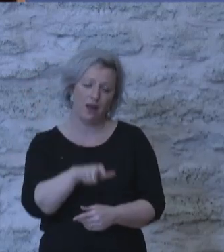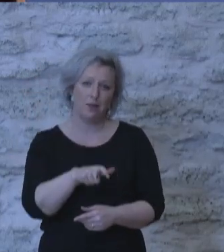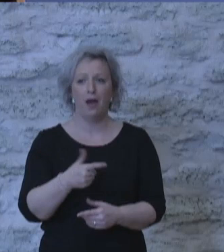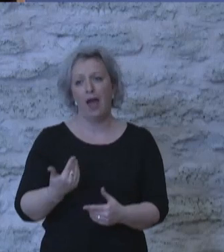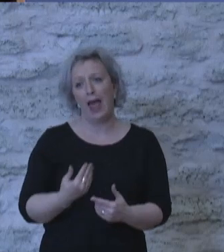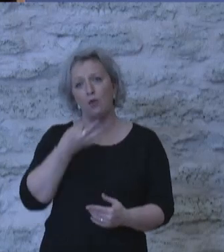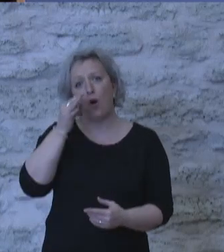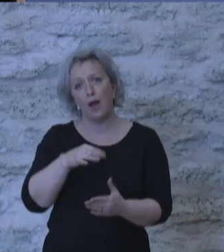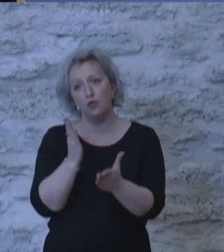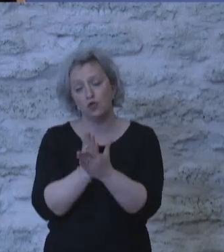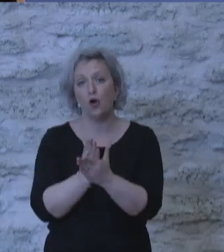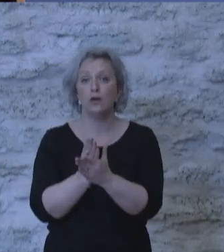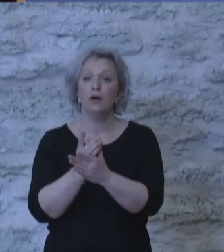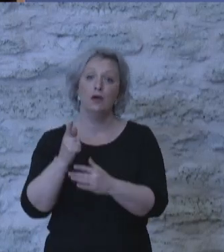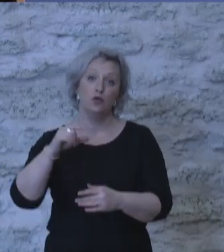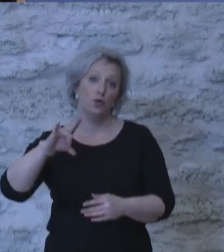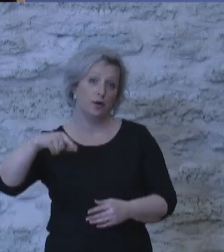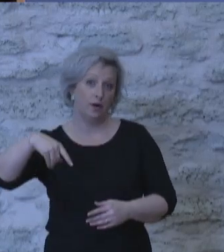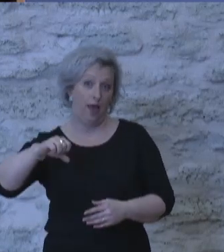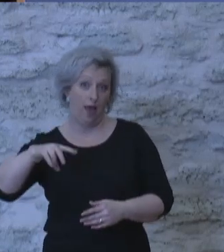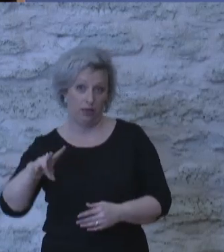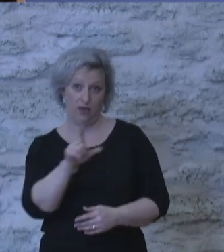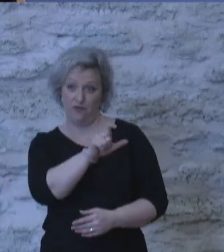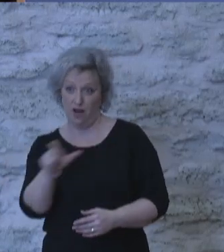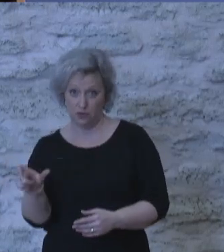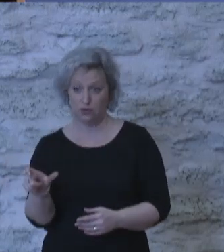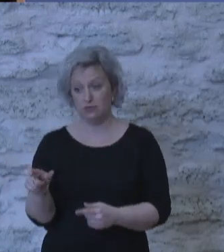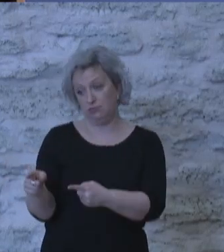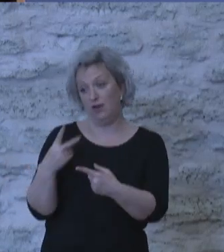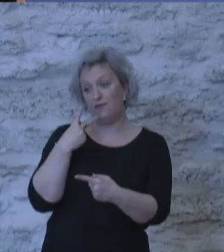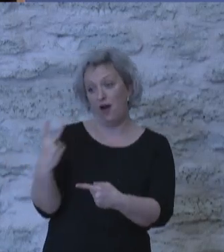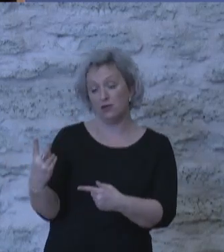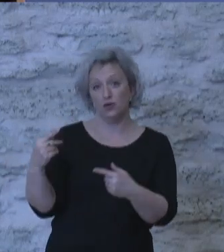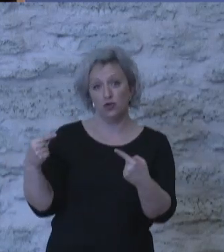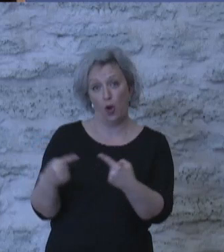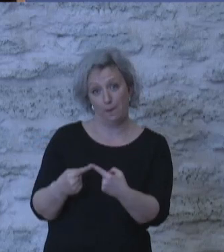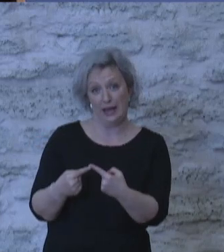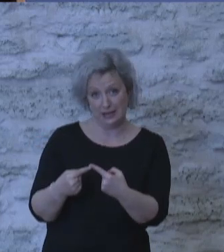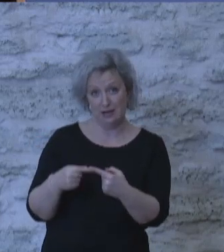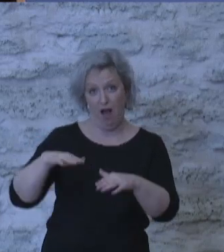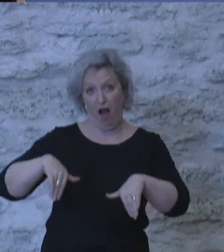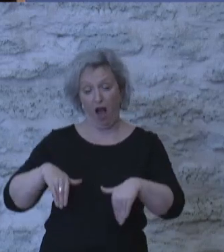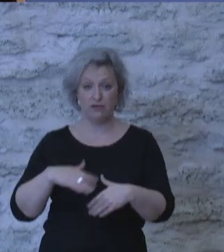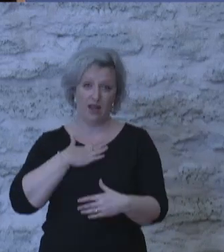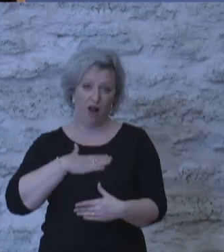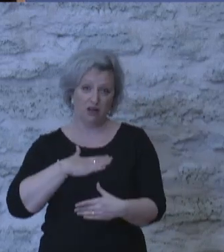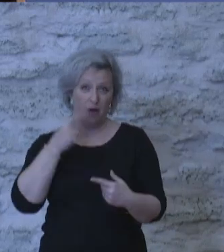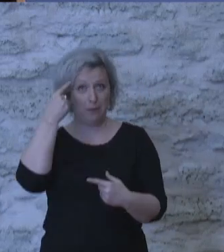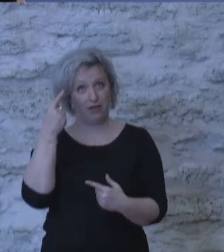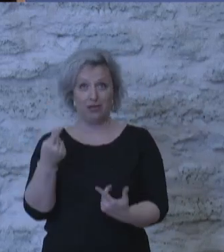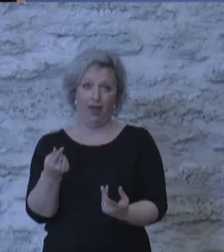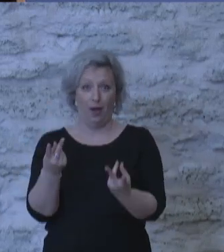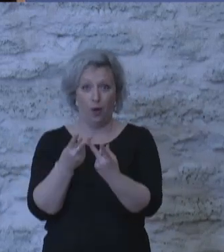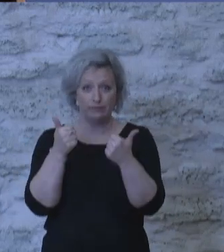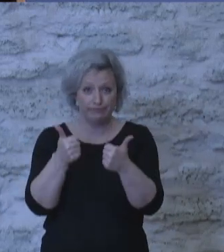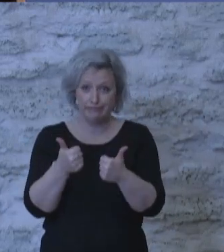Jürginile, Jürginile küll sobis. Keha keeles sai väga hästi aru, mis toona oli, on rasva mõtte ja minu mõnest, ega